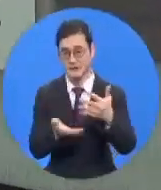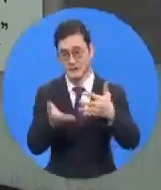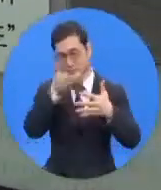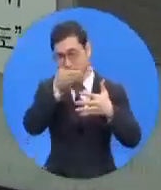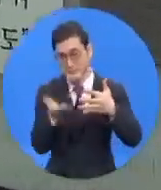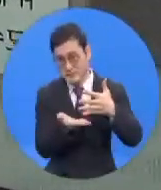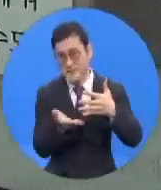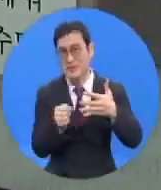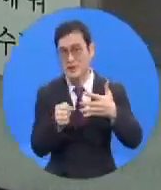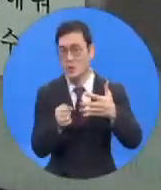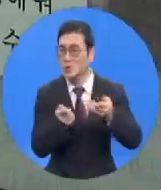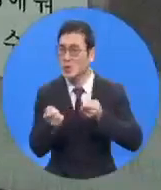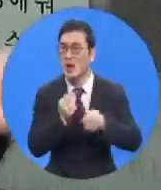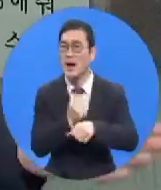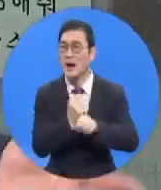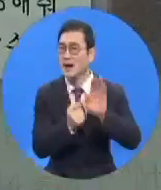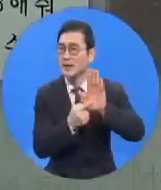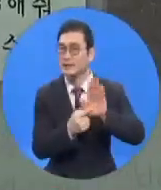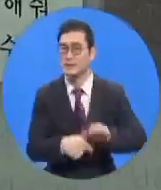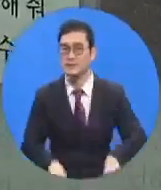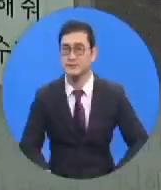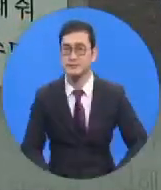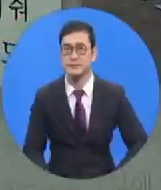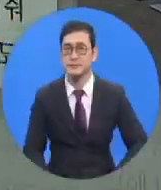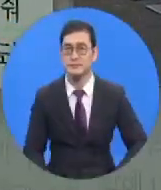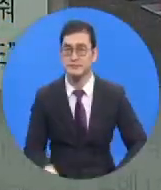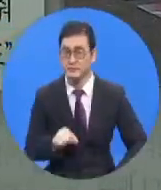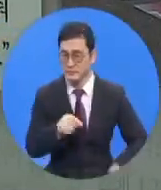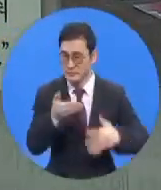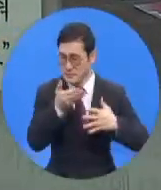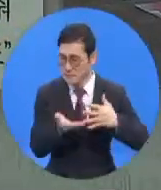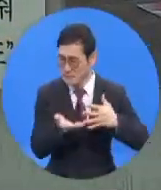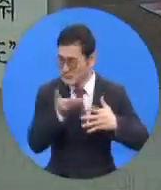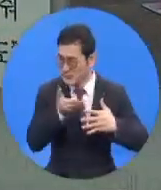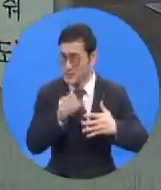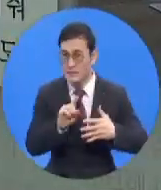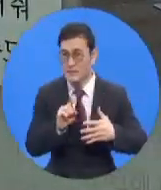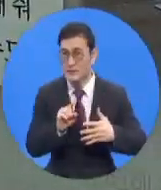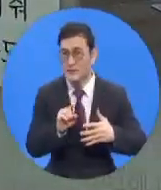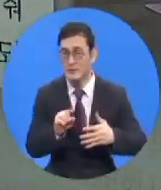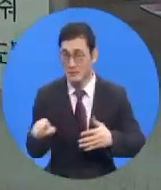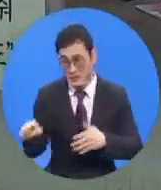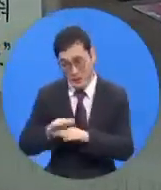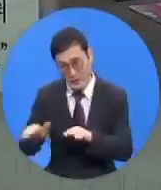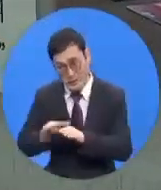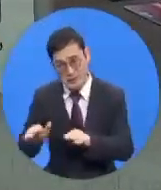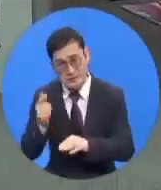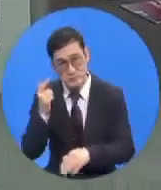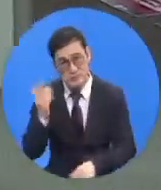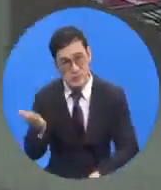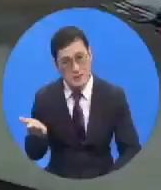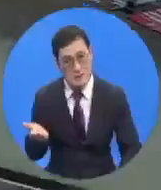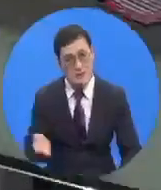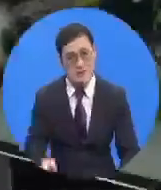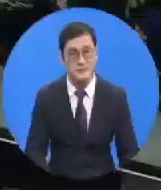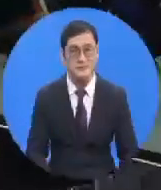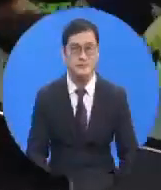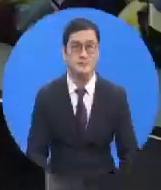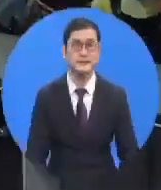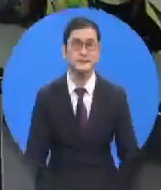있는데요. 이 조정안에 자영업자들의 분노를 어떻게 담아낼지 주목됩니다. 다음은 한겨레입니다.